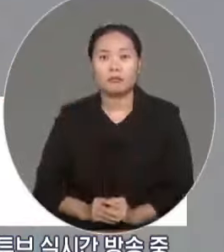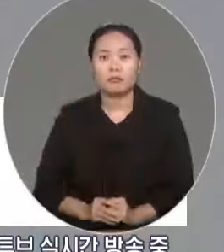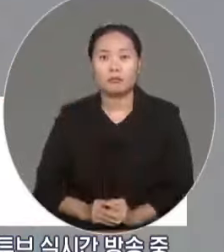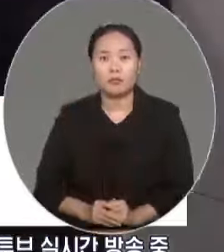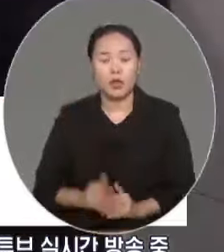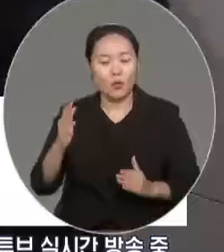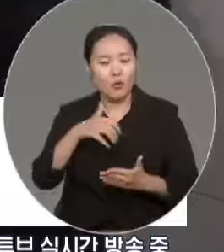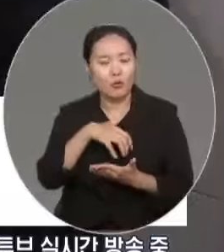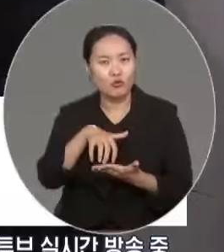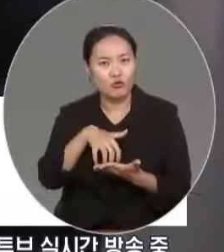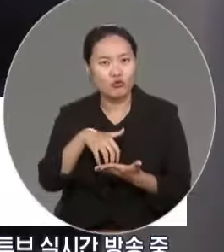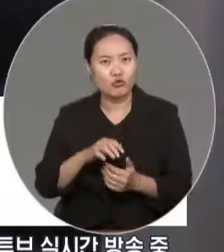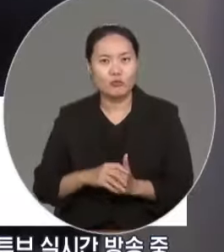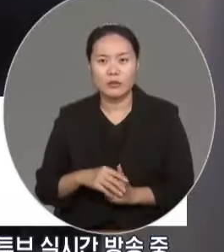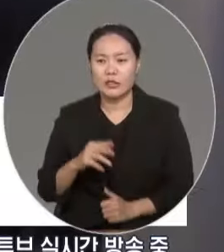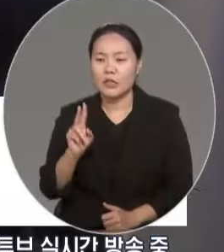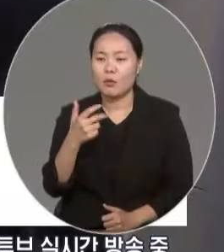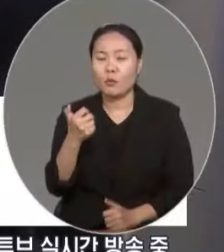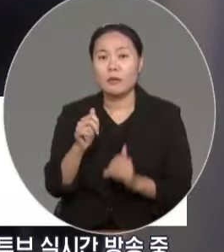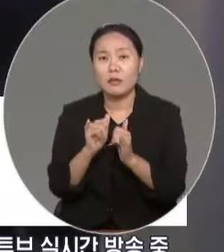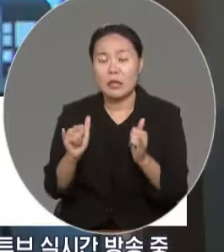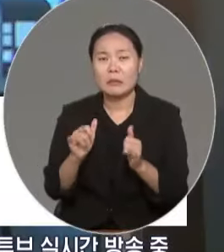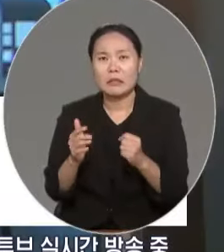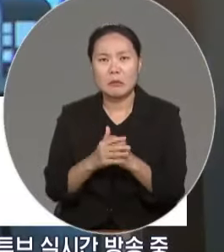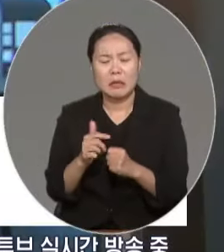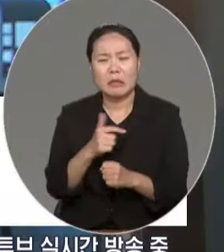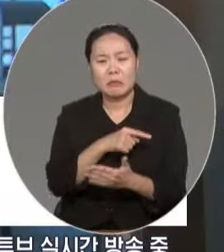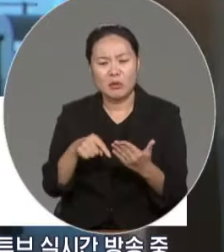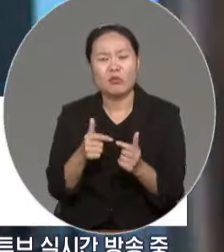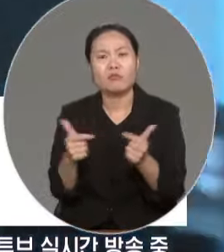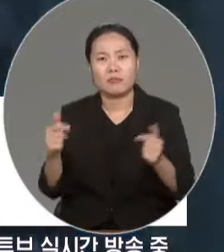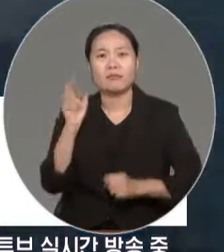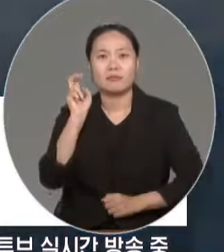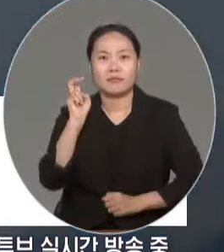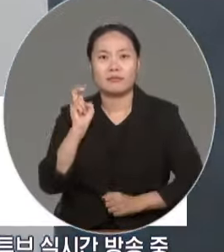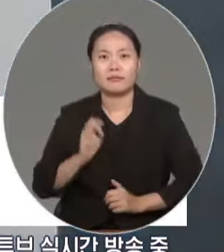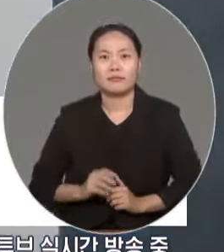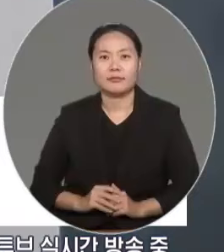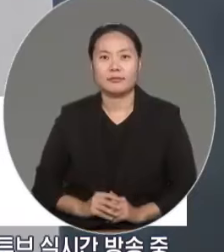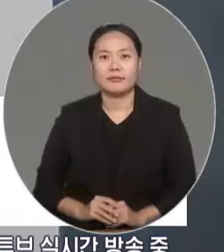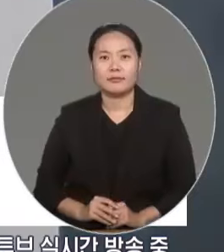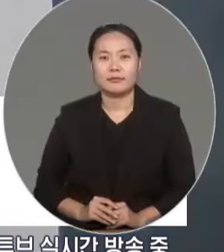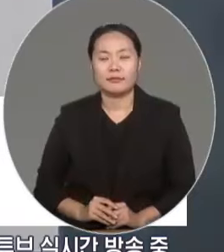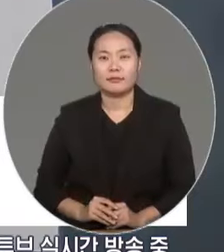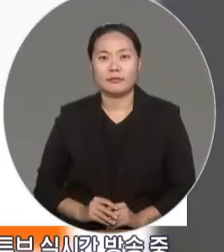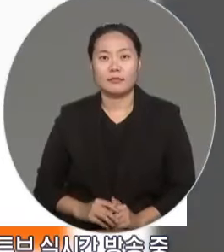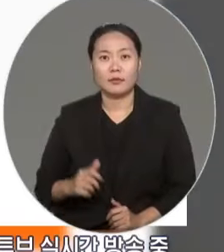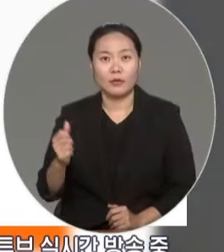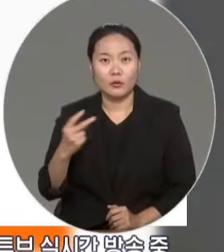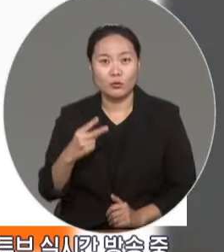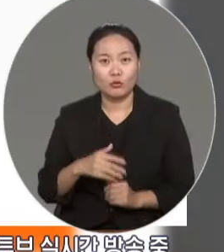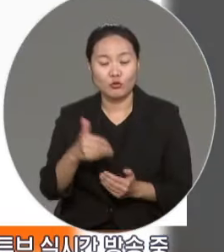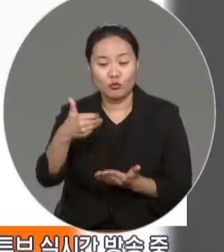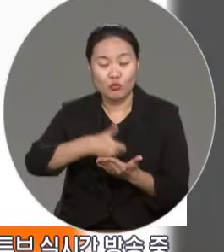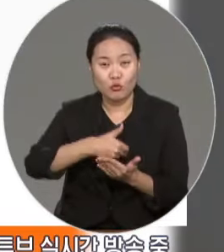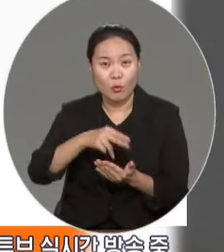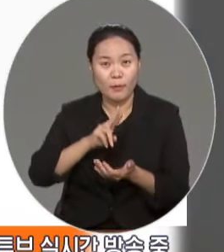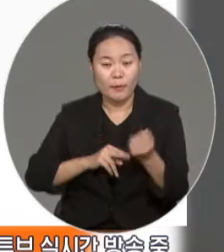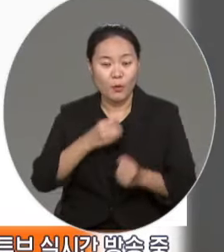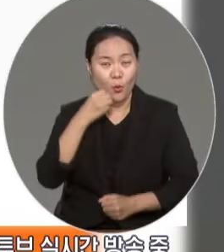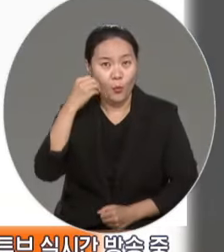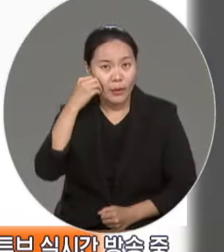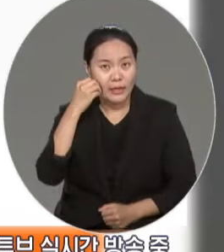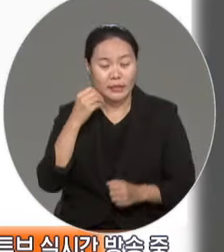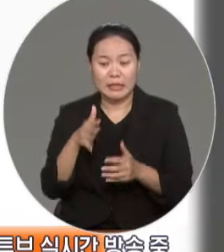수강생이 250여 명으로 알려진 만큼 피해 규모는 늘어날 걸로 예상됩니다. 또 중고거래 사이트에 해당